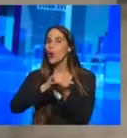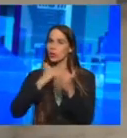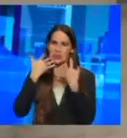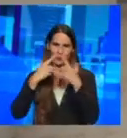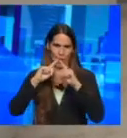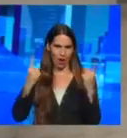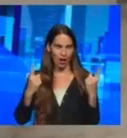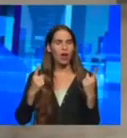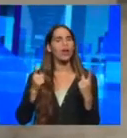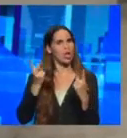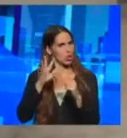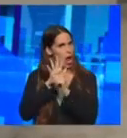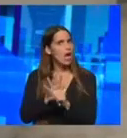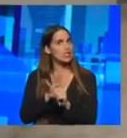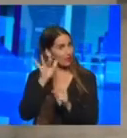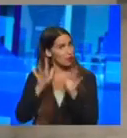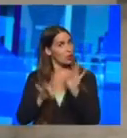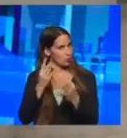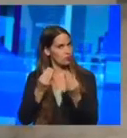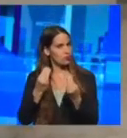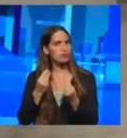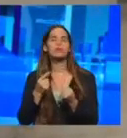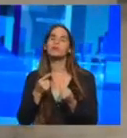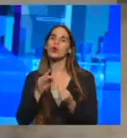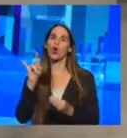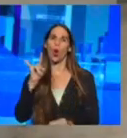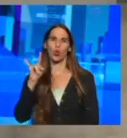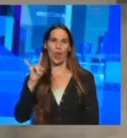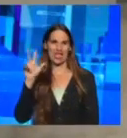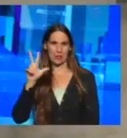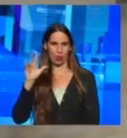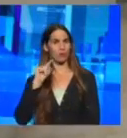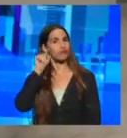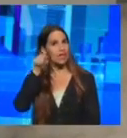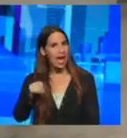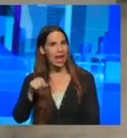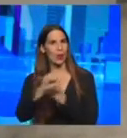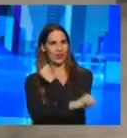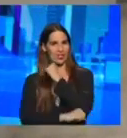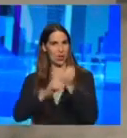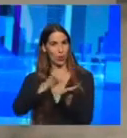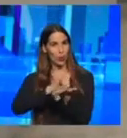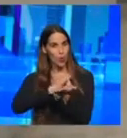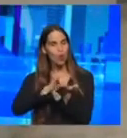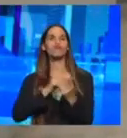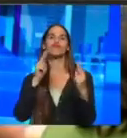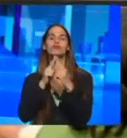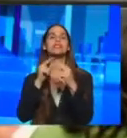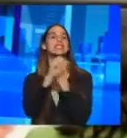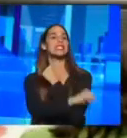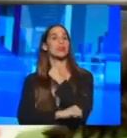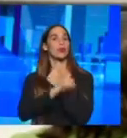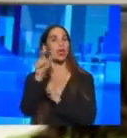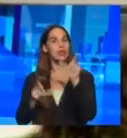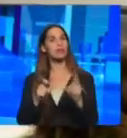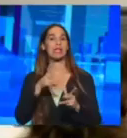אחר, למרות לחץ ולא מעט התנגדות צריך לומר, חוטובלי כן הגיעה אתמול ל-NYU, אוניברסיטת ניו יורק, שם היא פגשה סטודנטים,